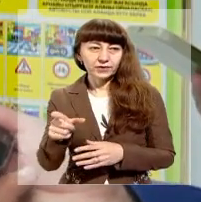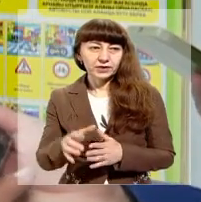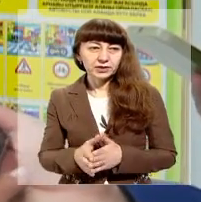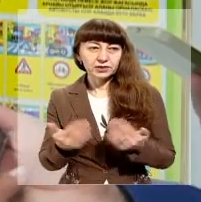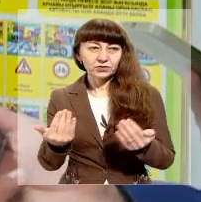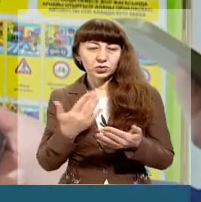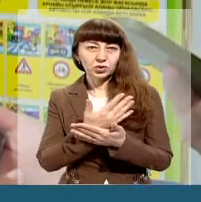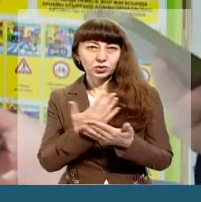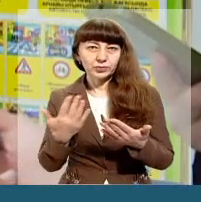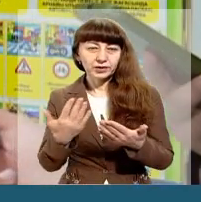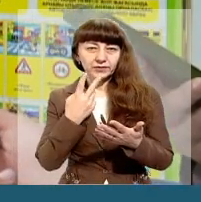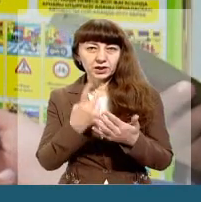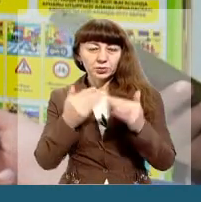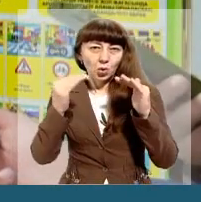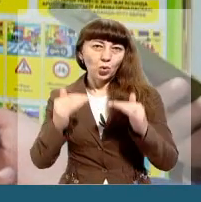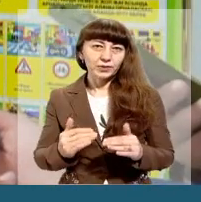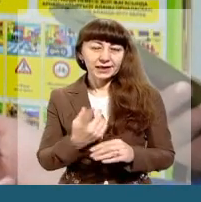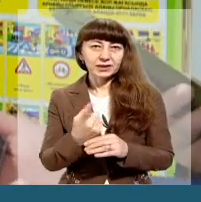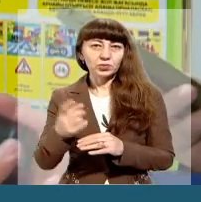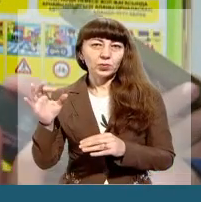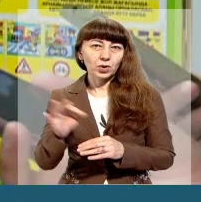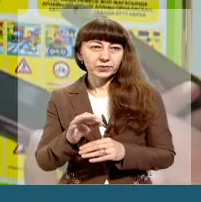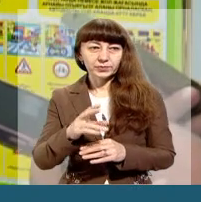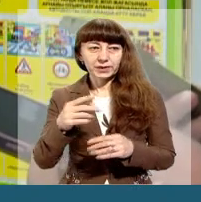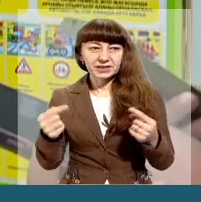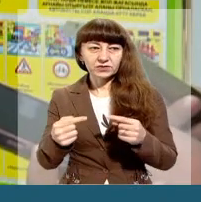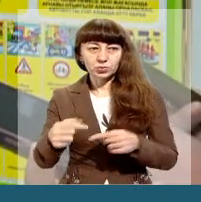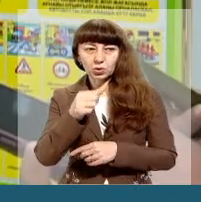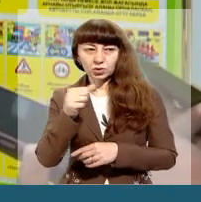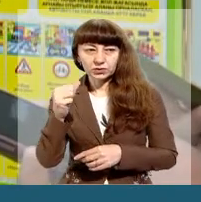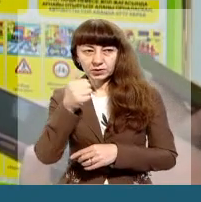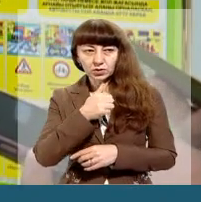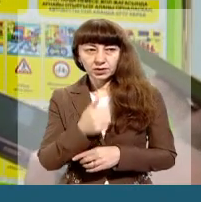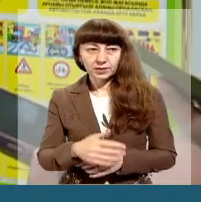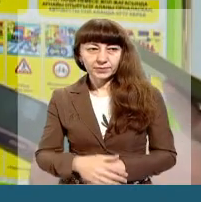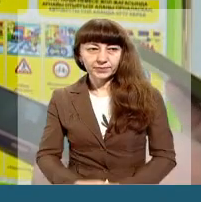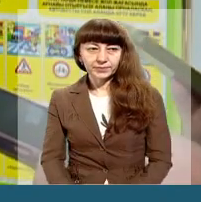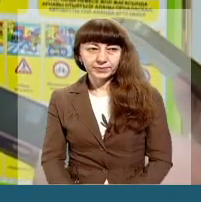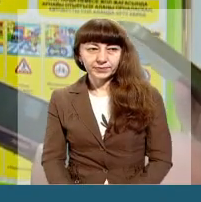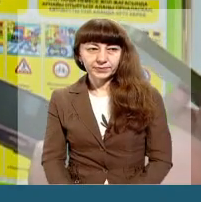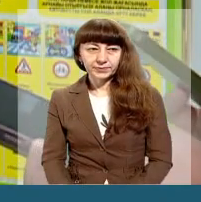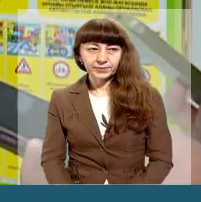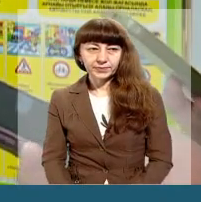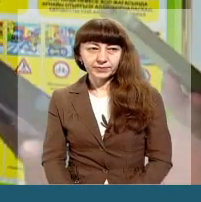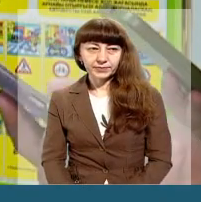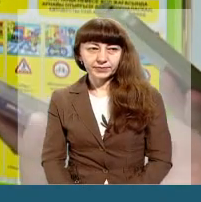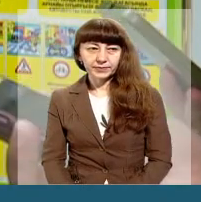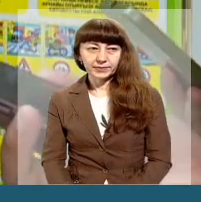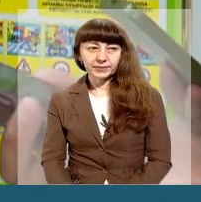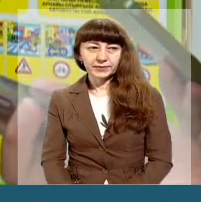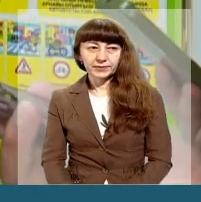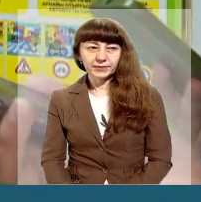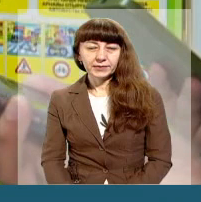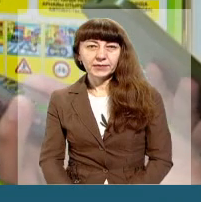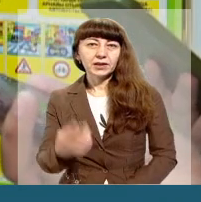Сегодня мы имеем снижение. На данный момент, да, в сравнении с прошлым годом, практически на 40% снижение ДТП. Да, конечно же, в